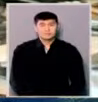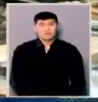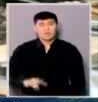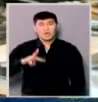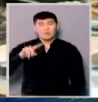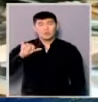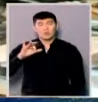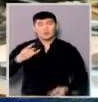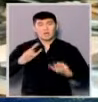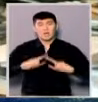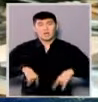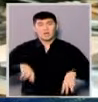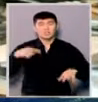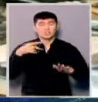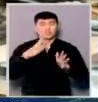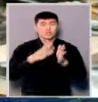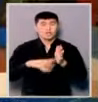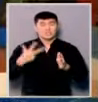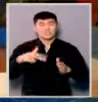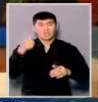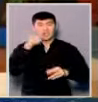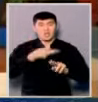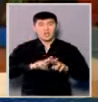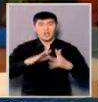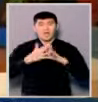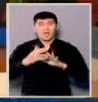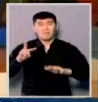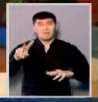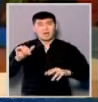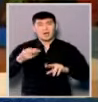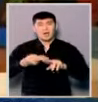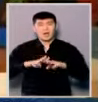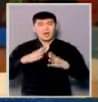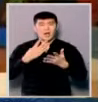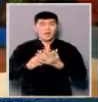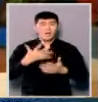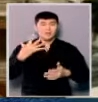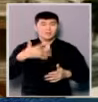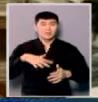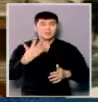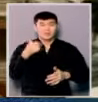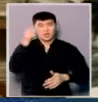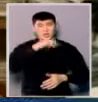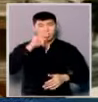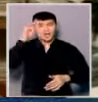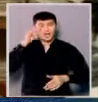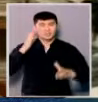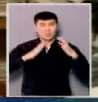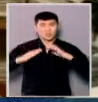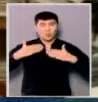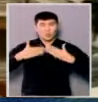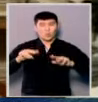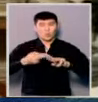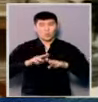Муфтах Диаров родился в 1933 году в Махамбетском районе. В 1955 году окончил Казахский